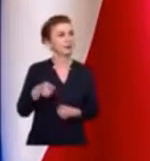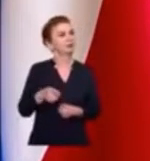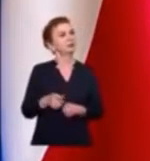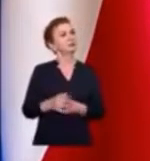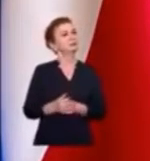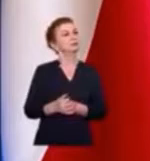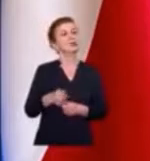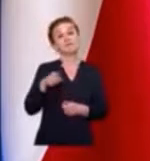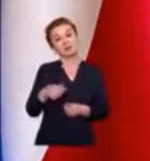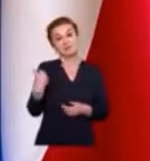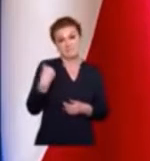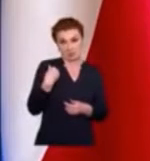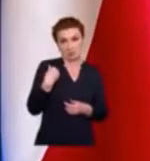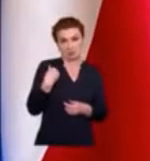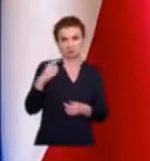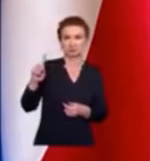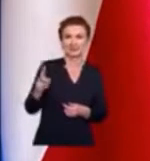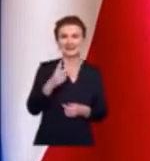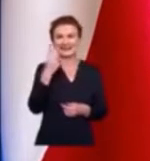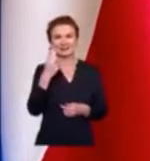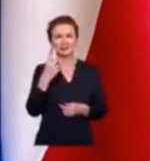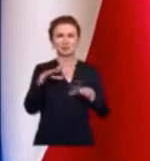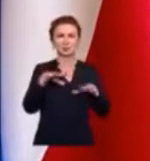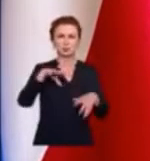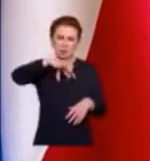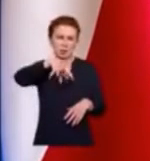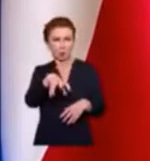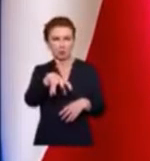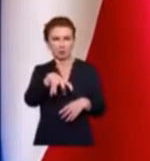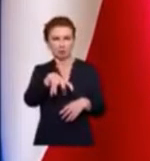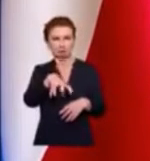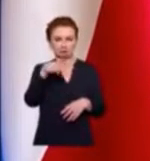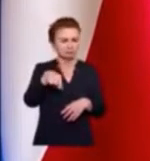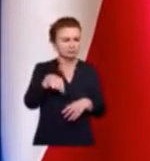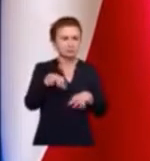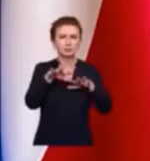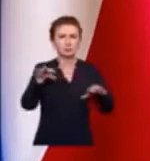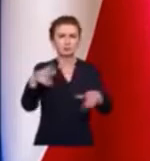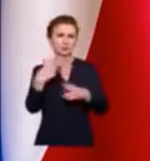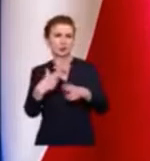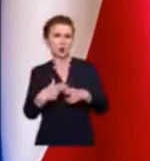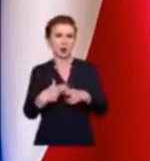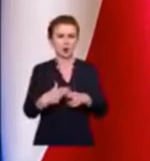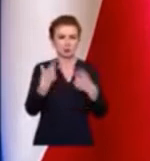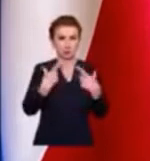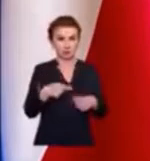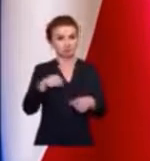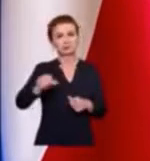oczywiście w tym było jedno duże ognisko, które i wczoraj, i dzisiaj jest raportowane, ognisko z